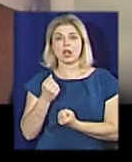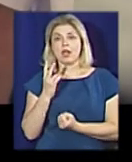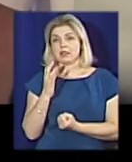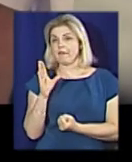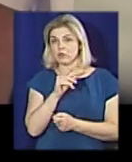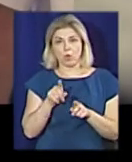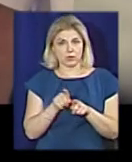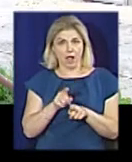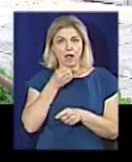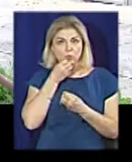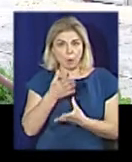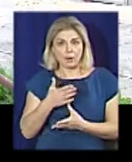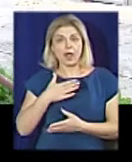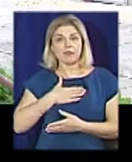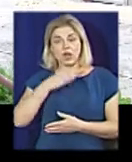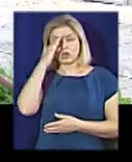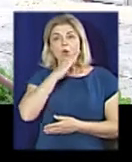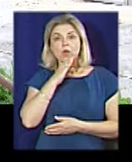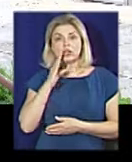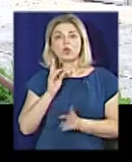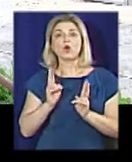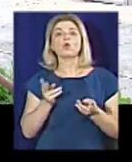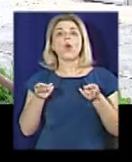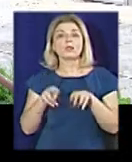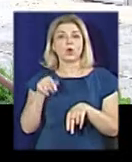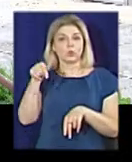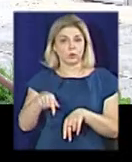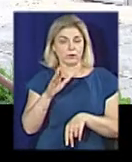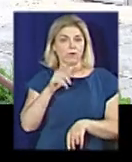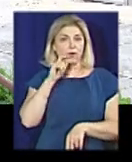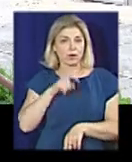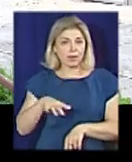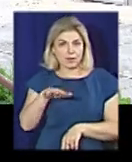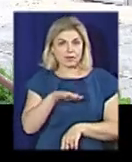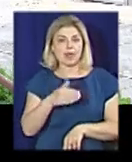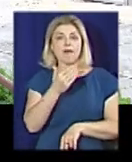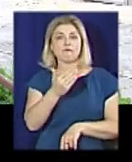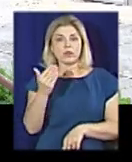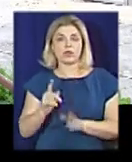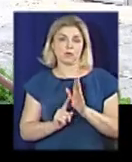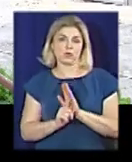І наші батьки, які залишилися тут, в Україні, вони почали